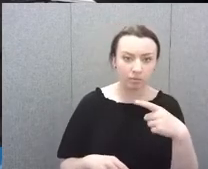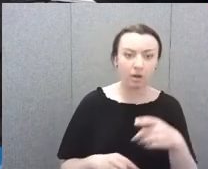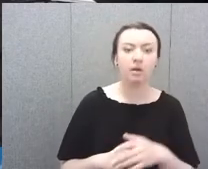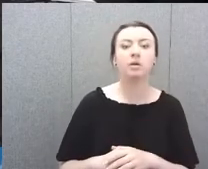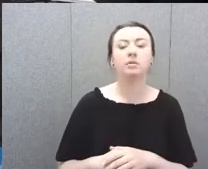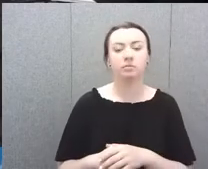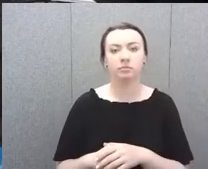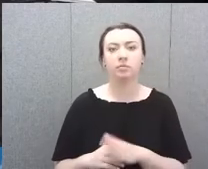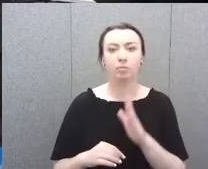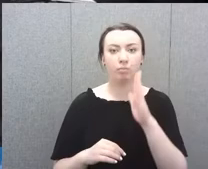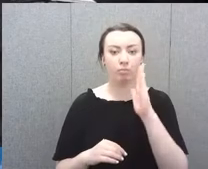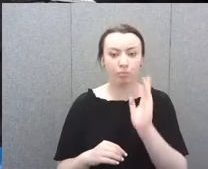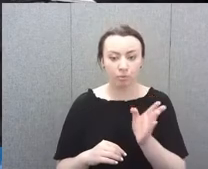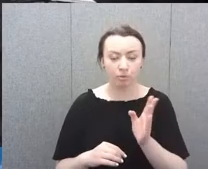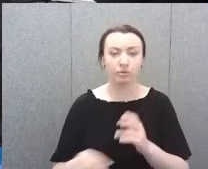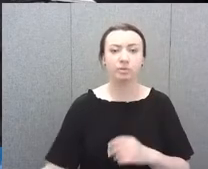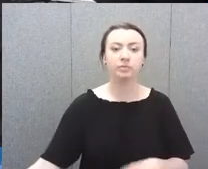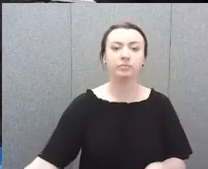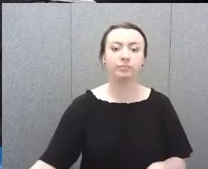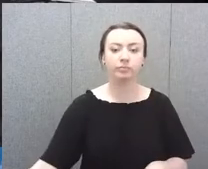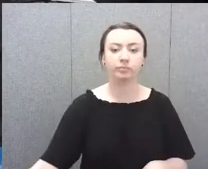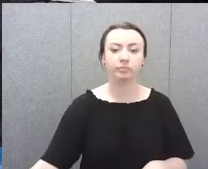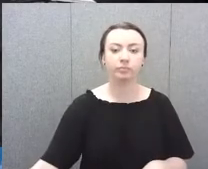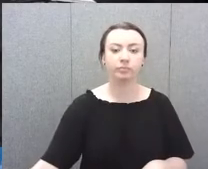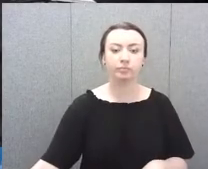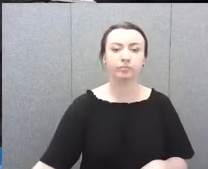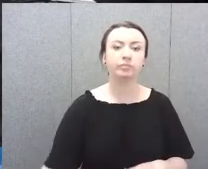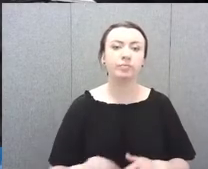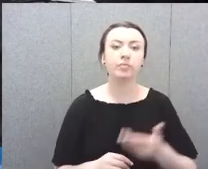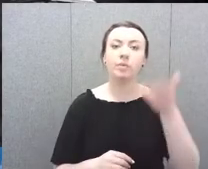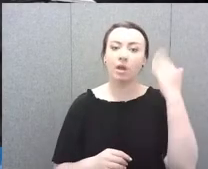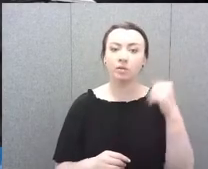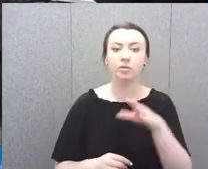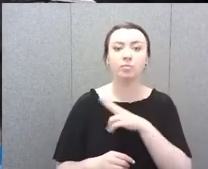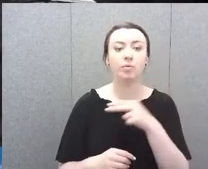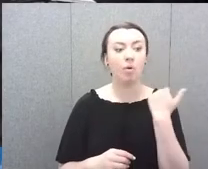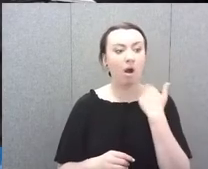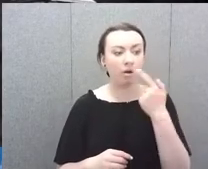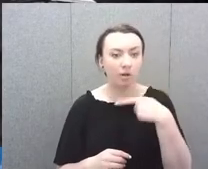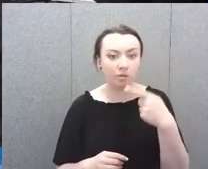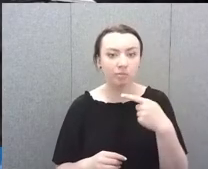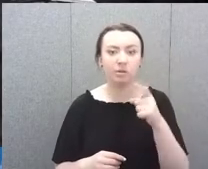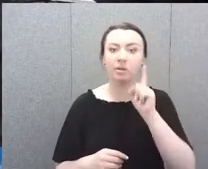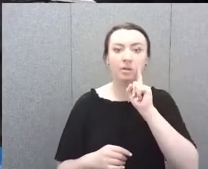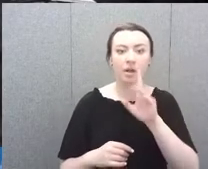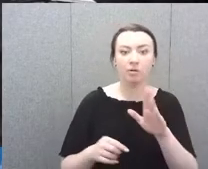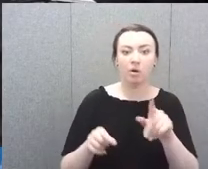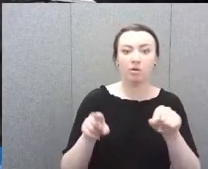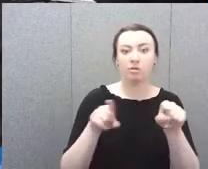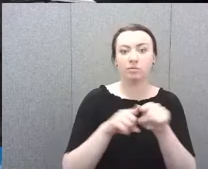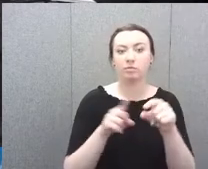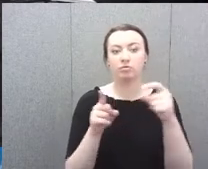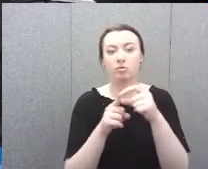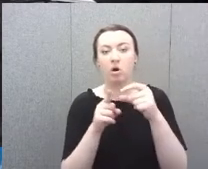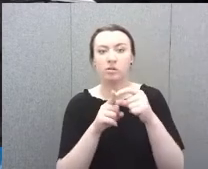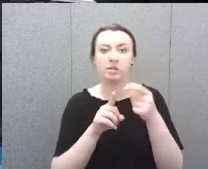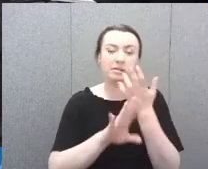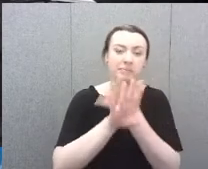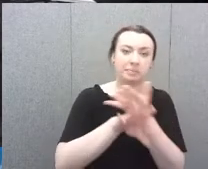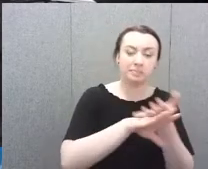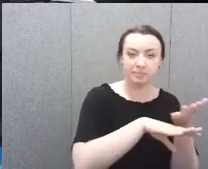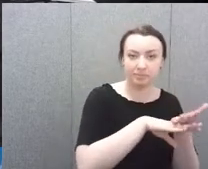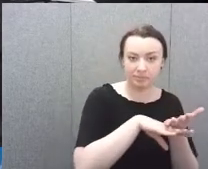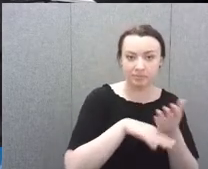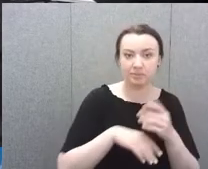читать на английском языке, потому что я готовила свои выступления на английском языке и не хотела бы,